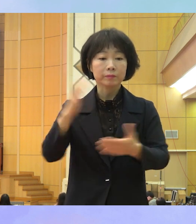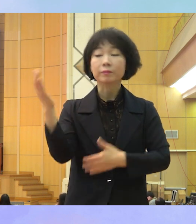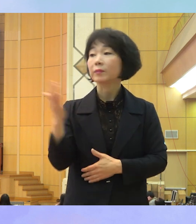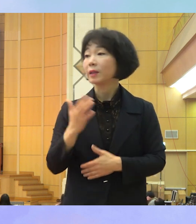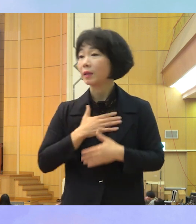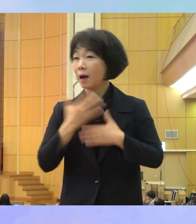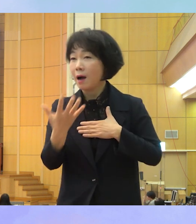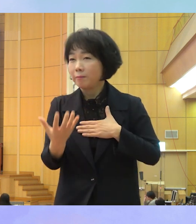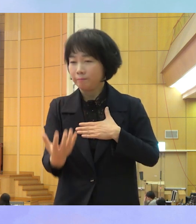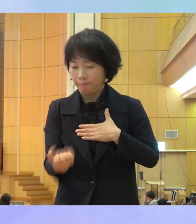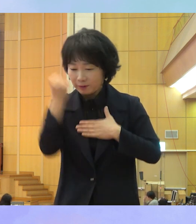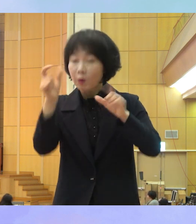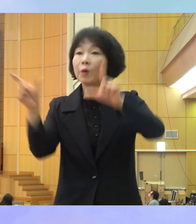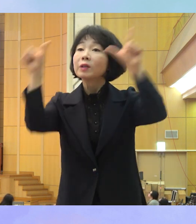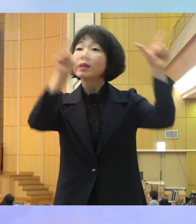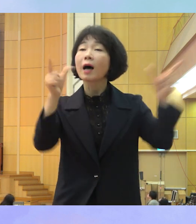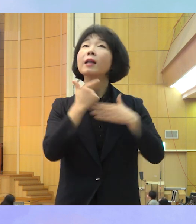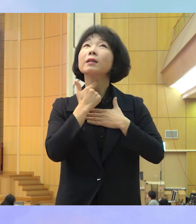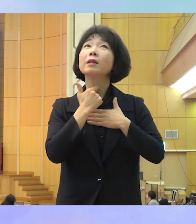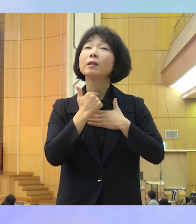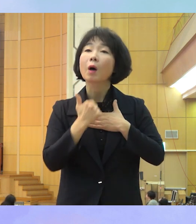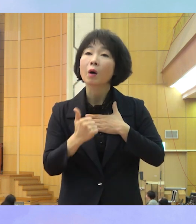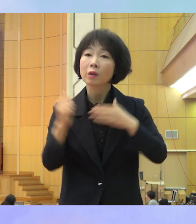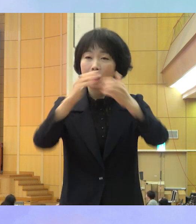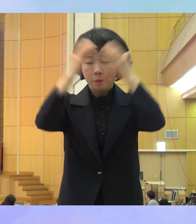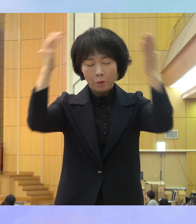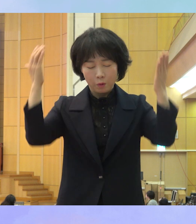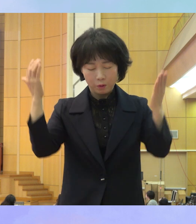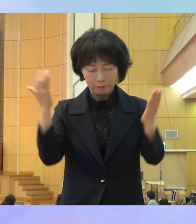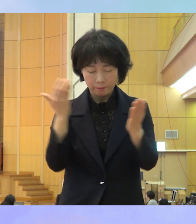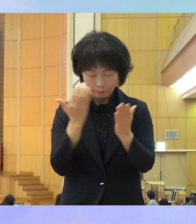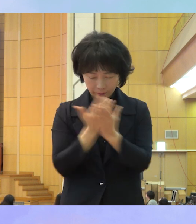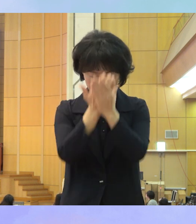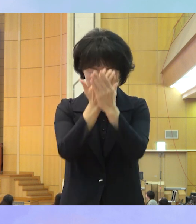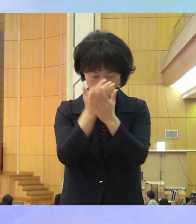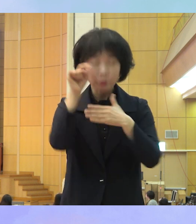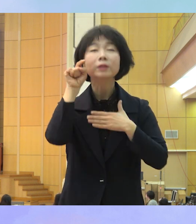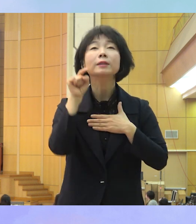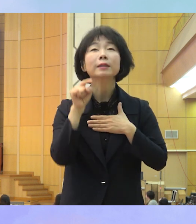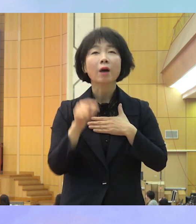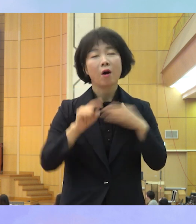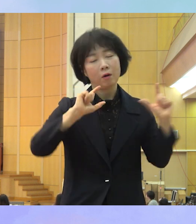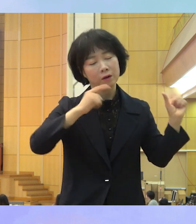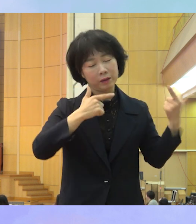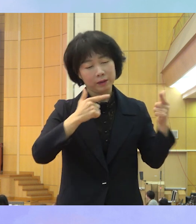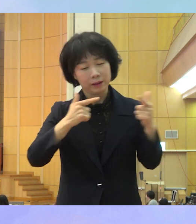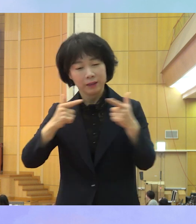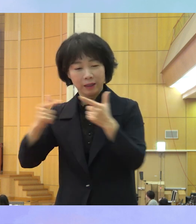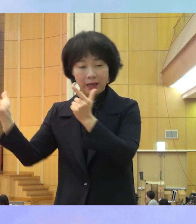내가 누려왔던 모든 것들이,